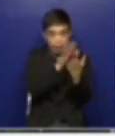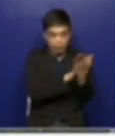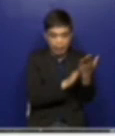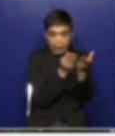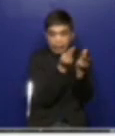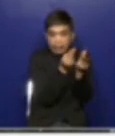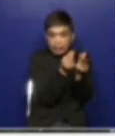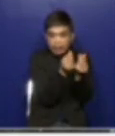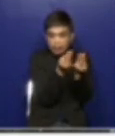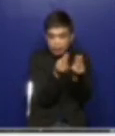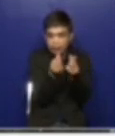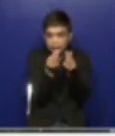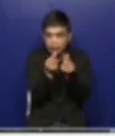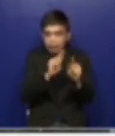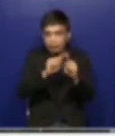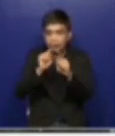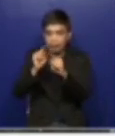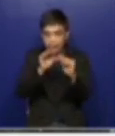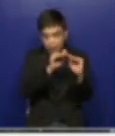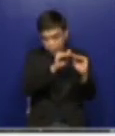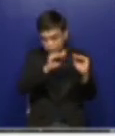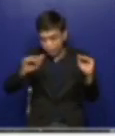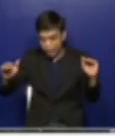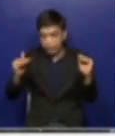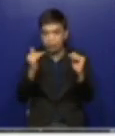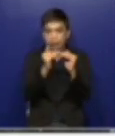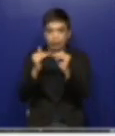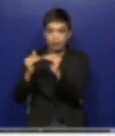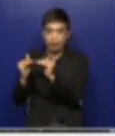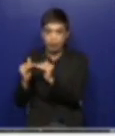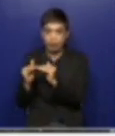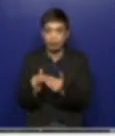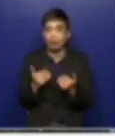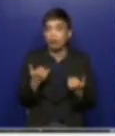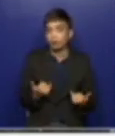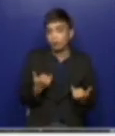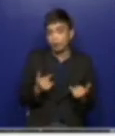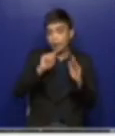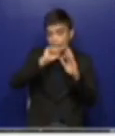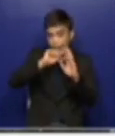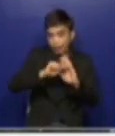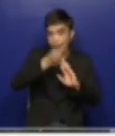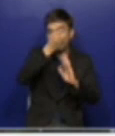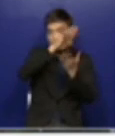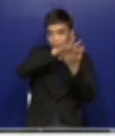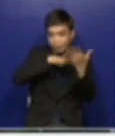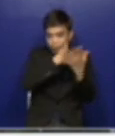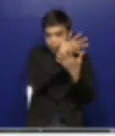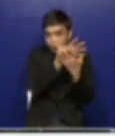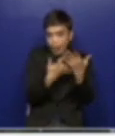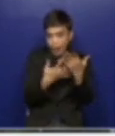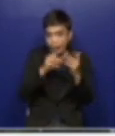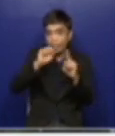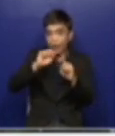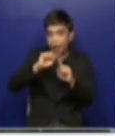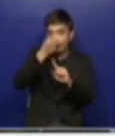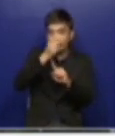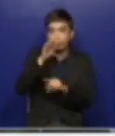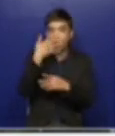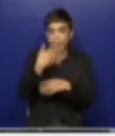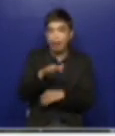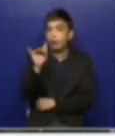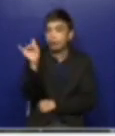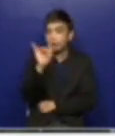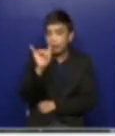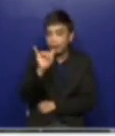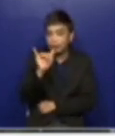มัยอยู่บนมาตรฐานเดียวกันขณะนี้ได้เริ่มใช้วันแมปแล้วหรือยังถ้าใช้แล้วเ